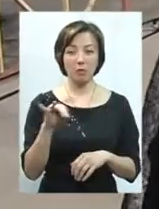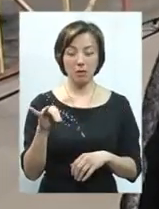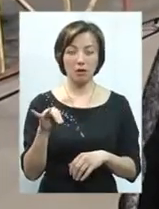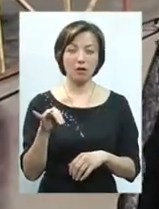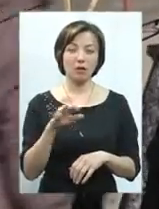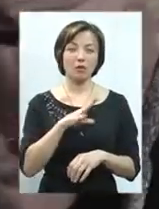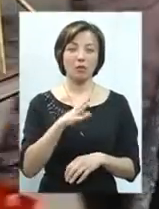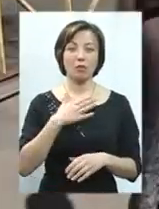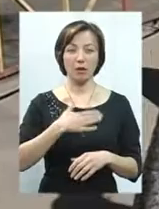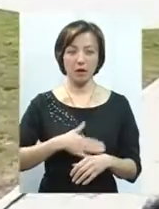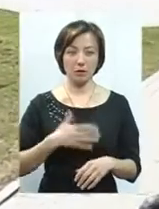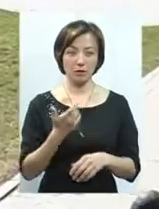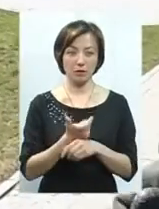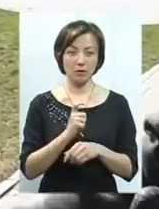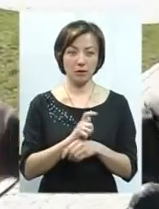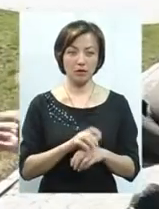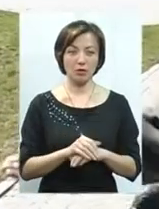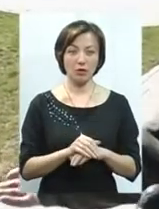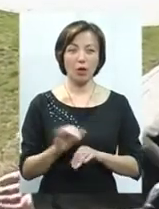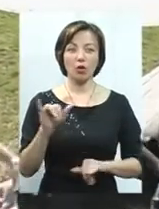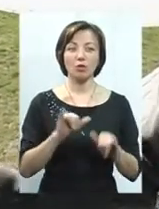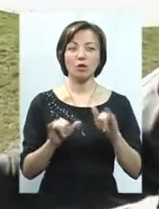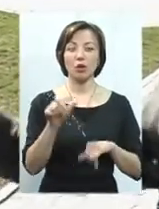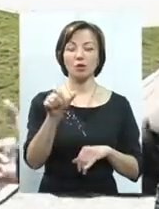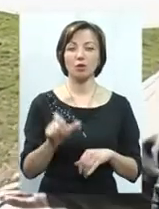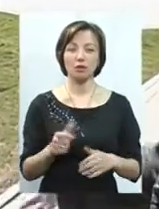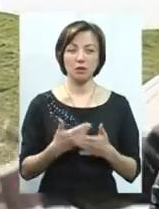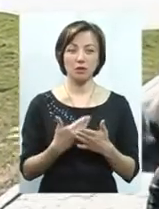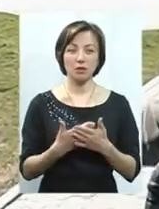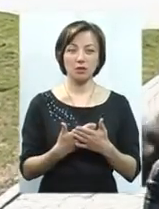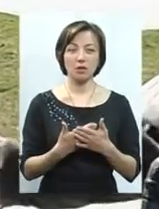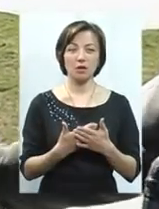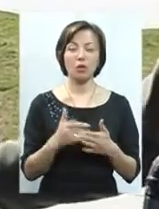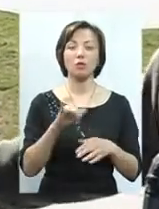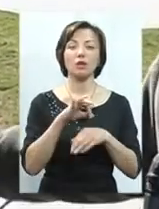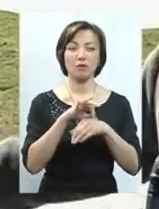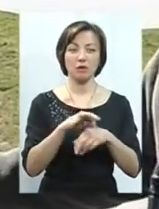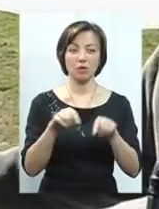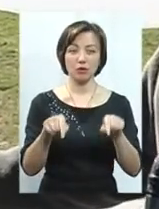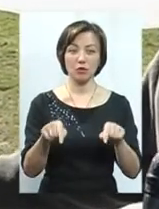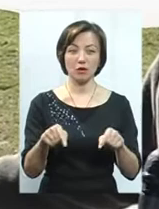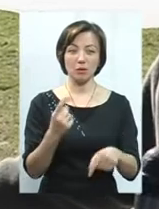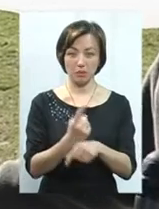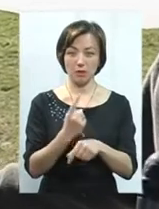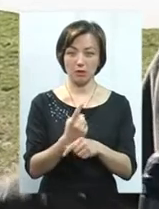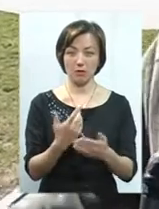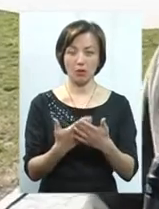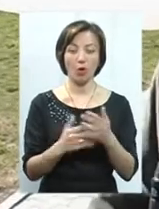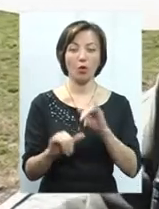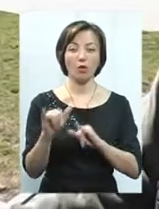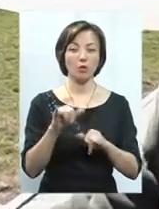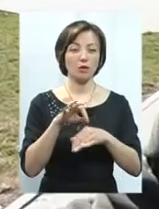б набагато приємніше. А ну, куди от людина живе от тут, куди вона, тут, наприклад, заборонено буде, да? От